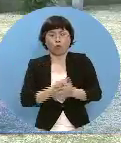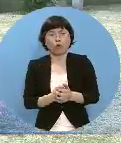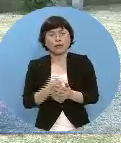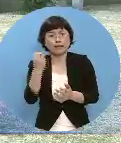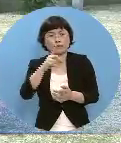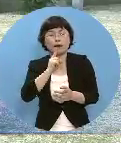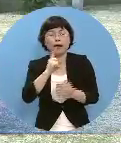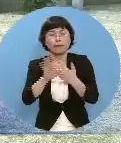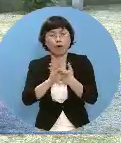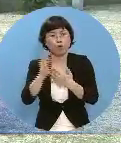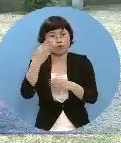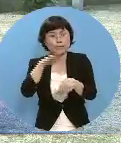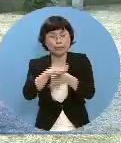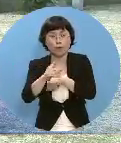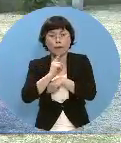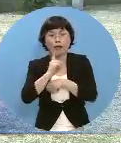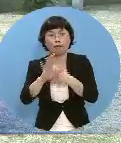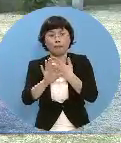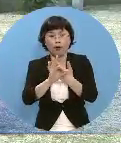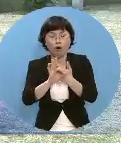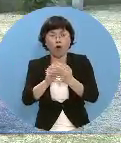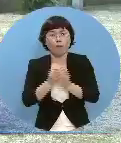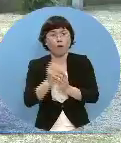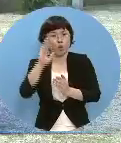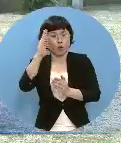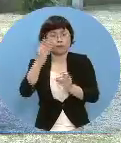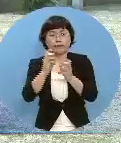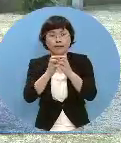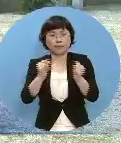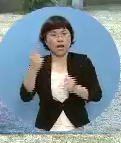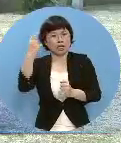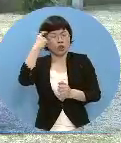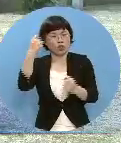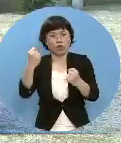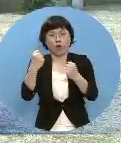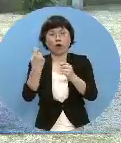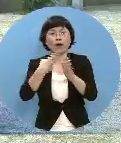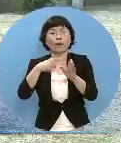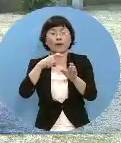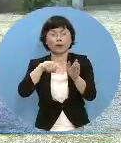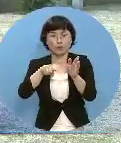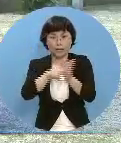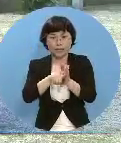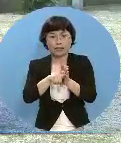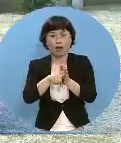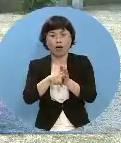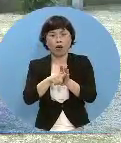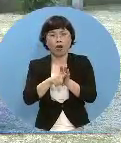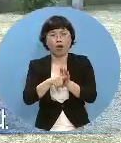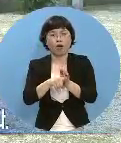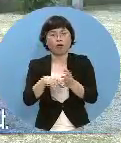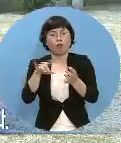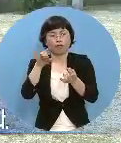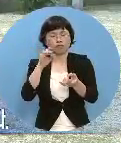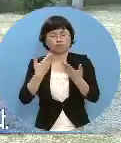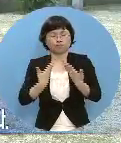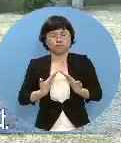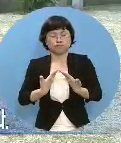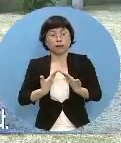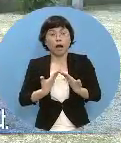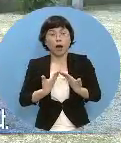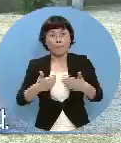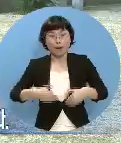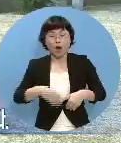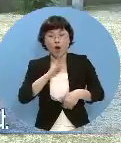말로 하면은 이제 그 현대인들의 그 정신 건강을 위해서 우리가 그 명상이 필요한데요. 그 명상